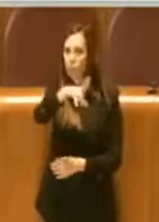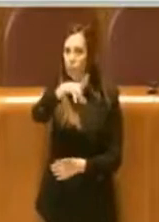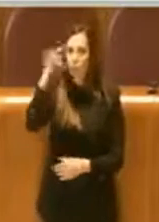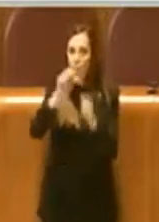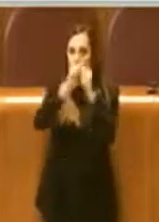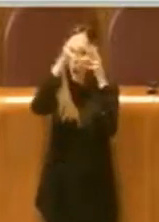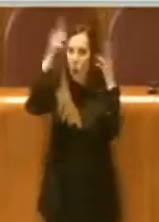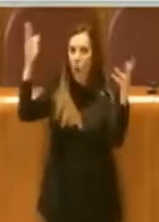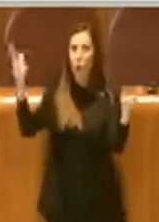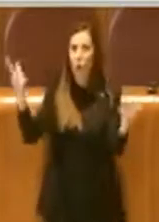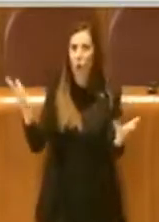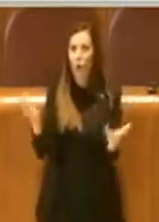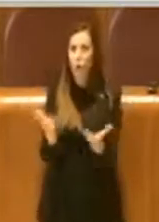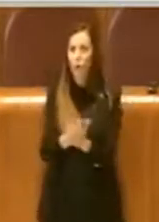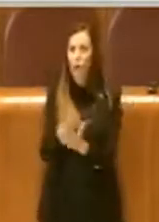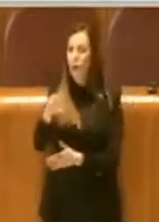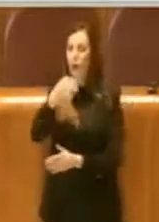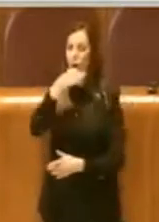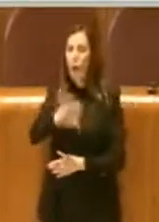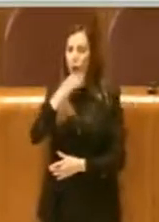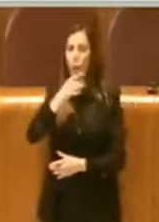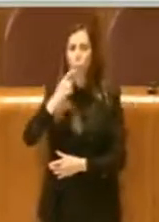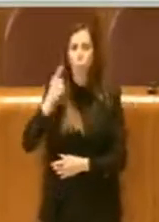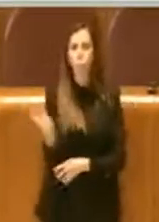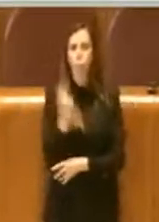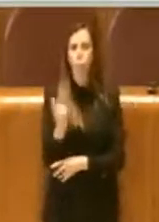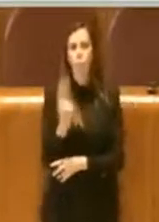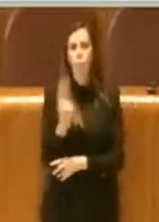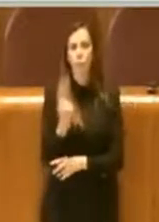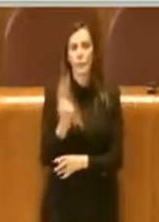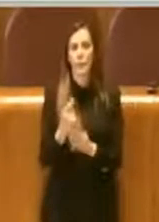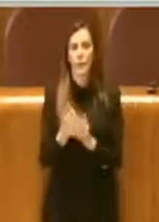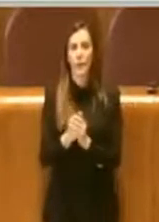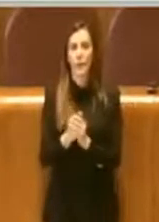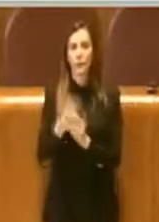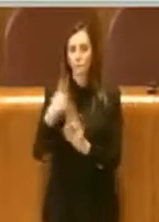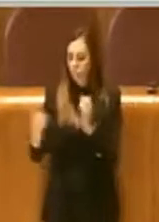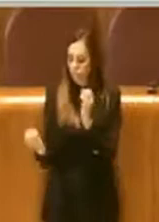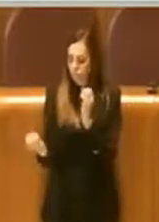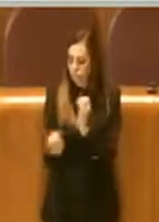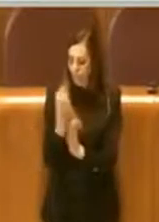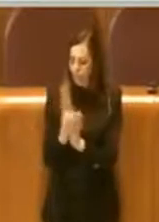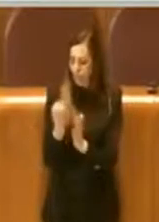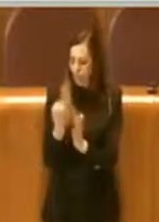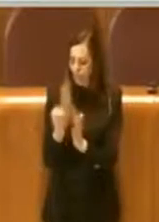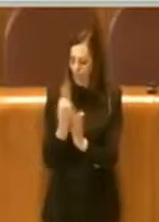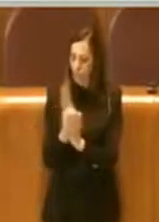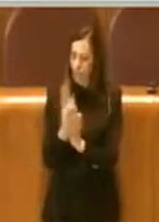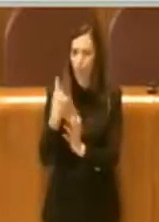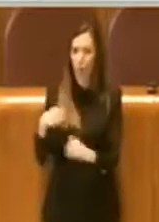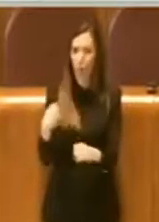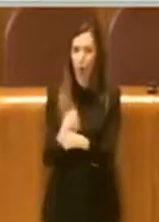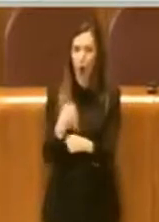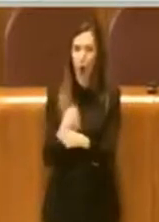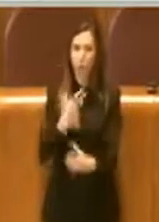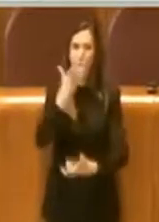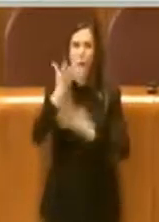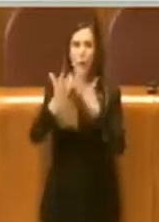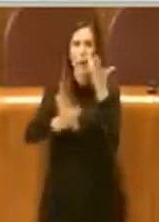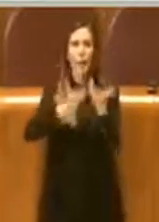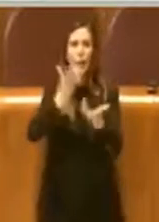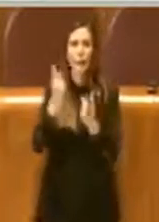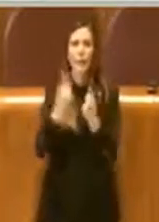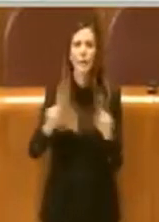la capacità unica che ha nella produzione delle opere liriche